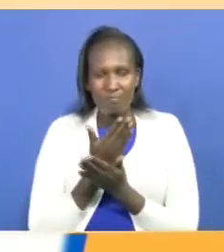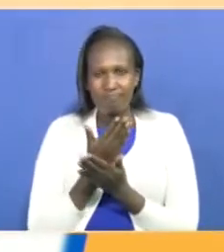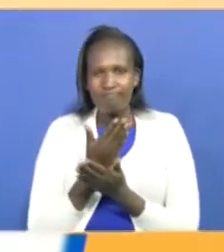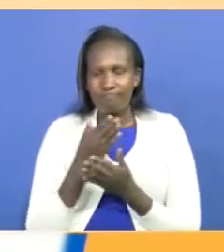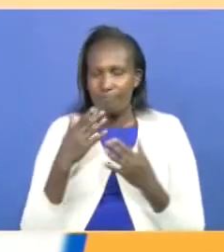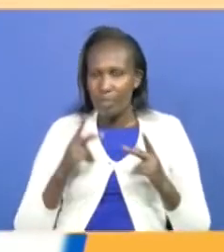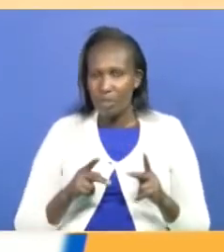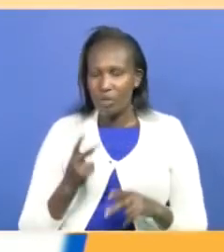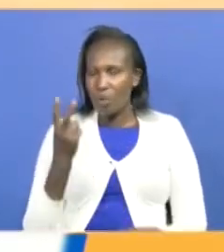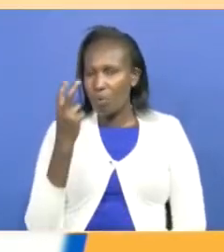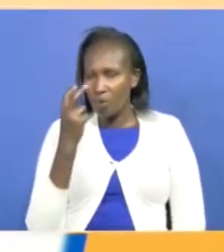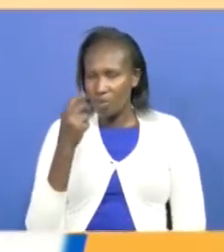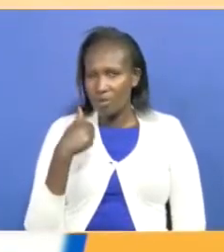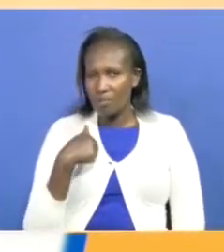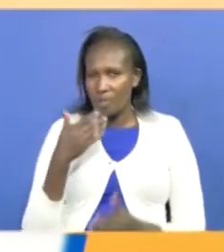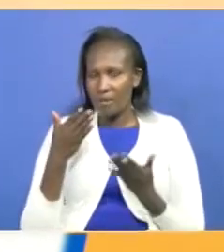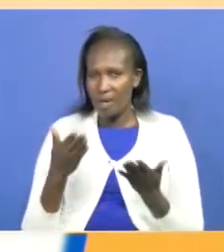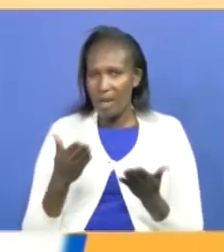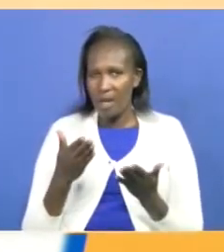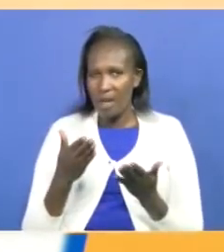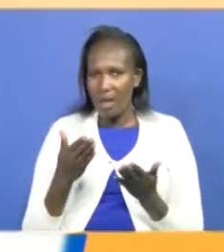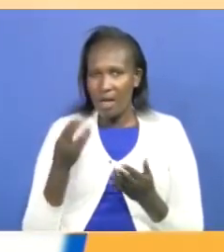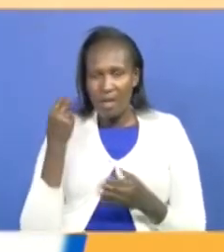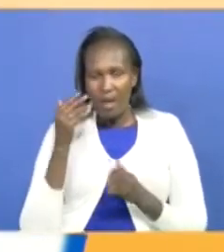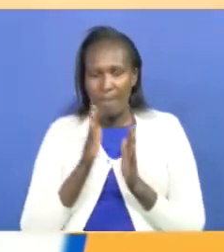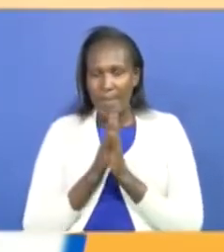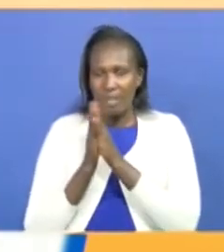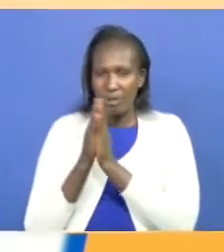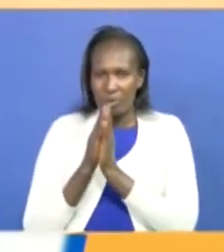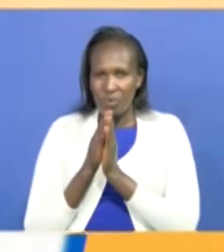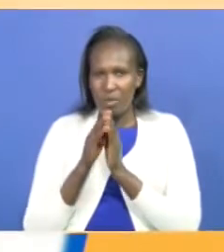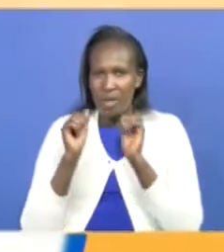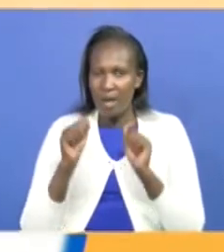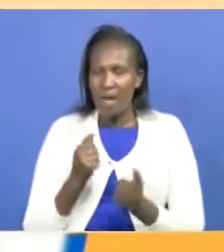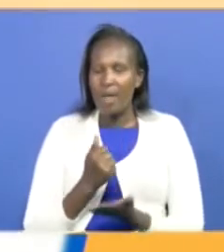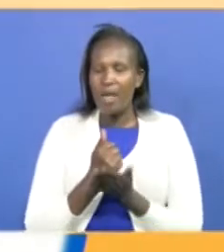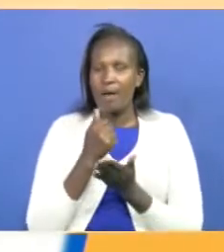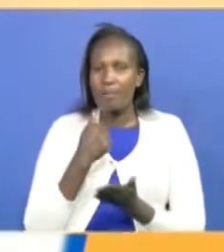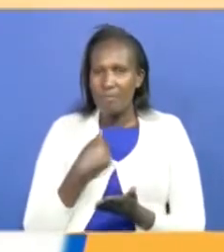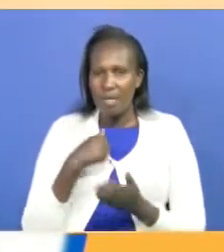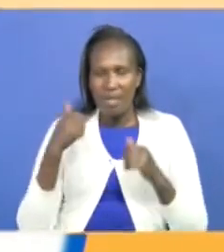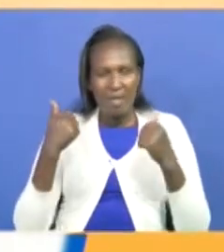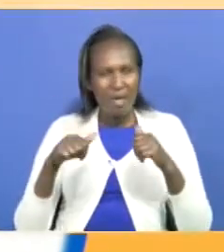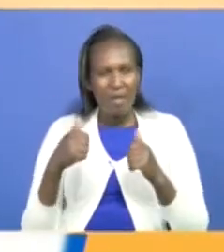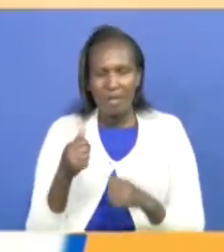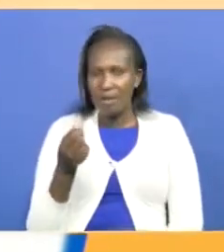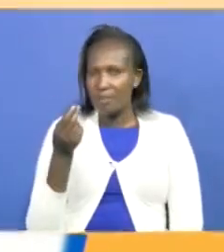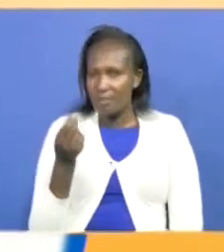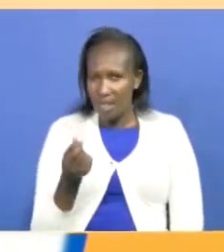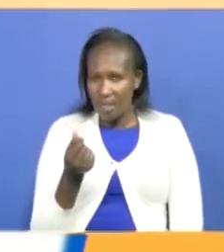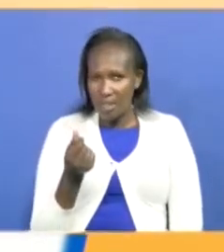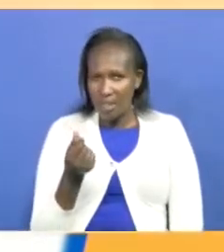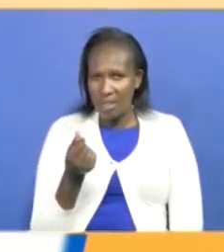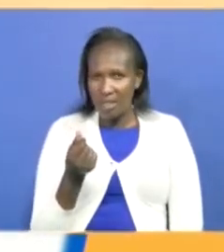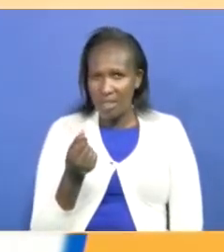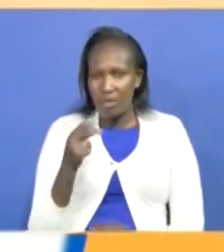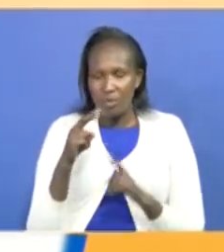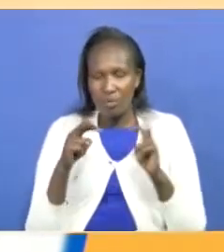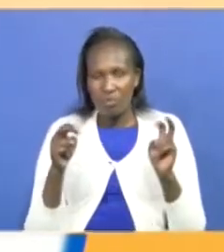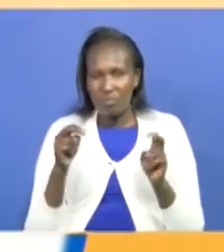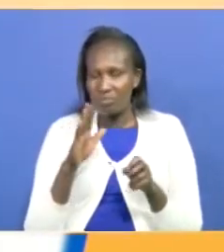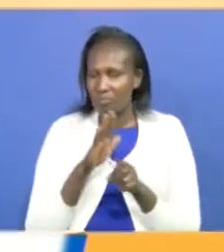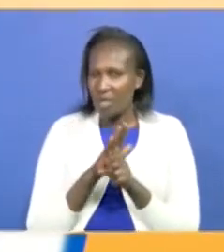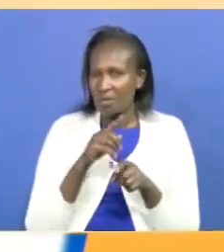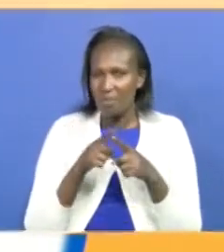me will be touched by the story, and then you can help me just any amount. I'm not asking for much. Anything